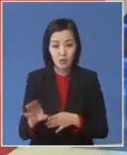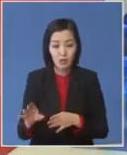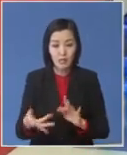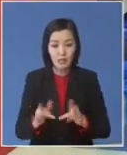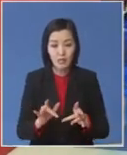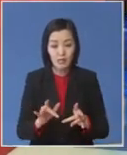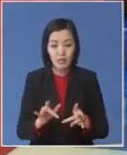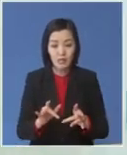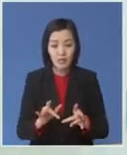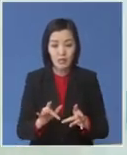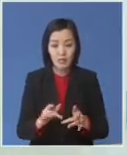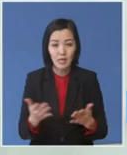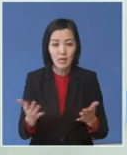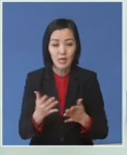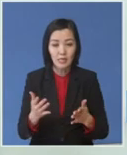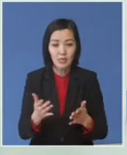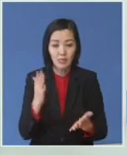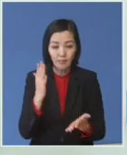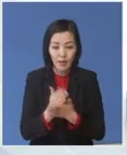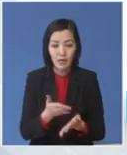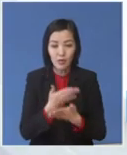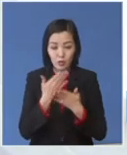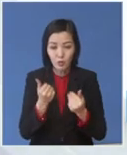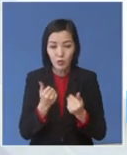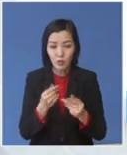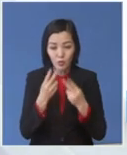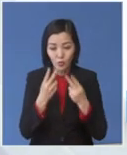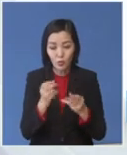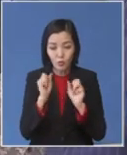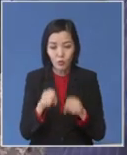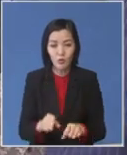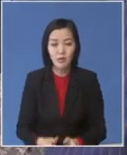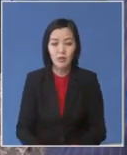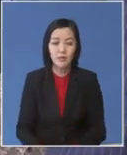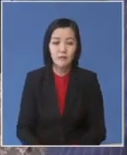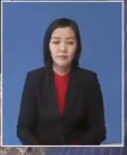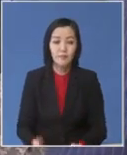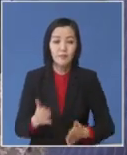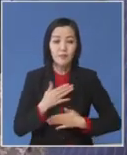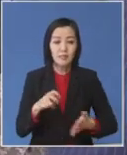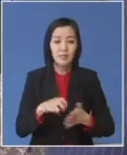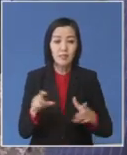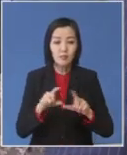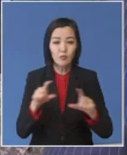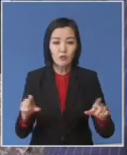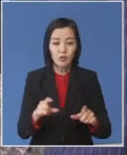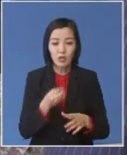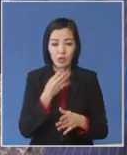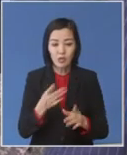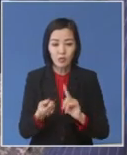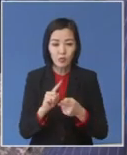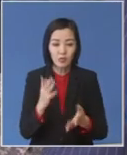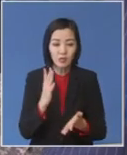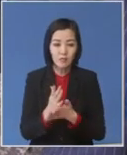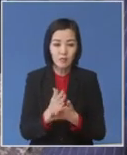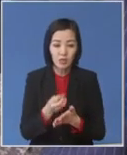арқылы сәлемдемеңіздің қай жерде келе жатқанын көріп, біліп отыруға да болады. Біздің қазпоштада үлкен өзгерістер болып жатыр. Осы екі жылдың